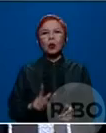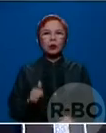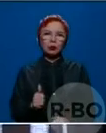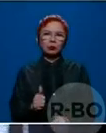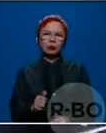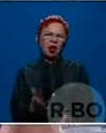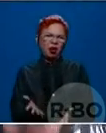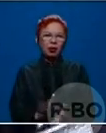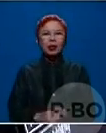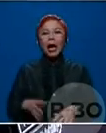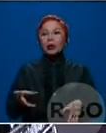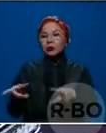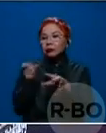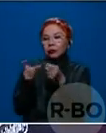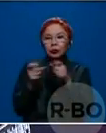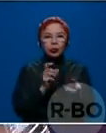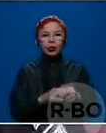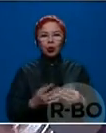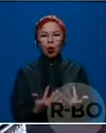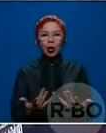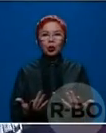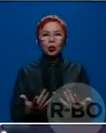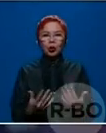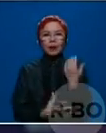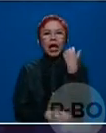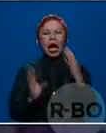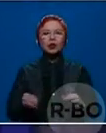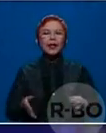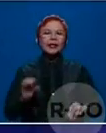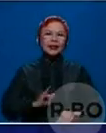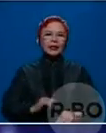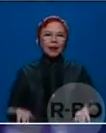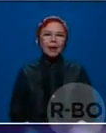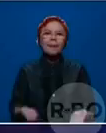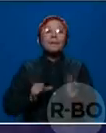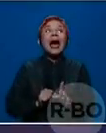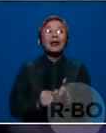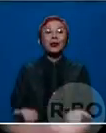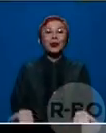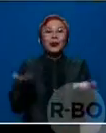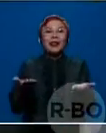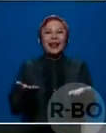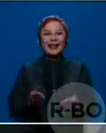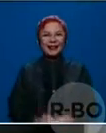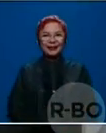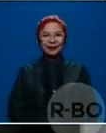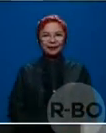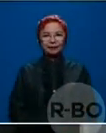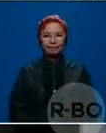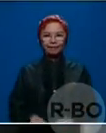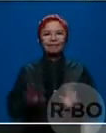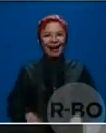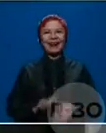menarik simpati dari mereka yang sudah Ee luar biasa hidupnya untuk membantu saudara-saudara kita yang lemah terima terima kasih saya